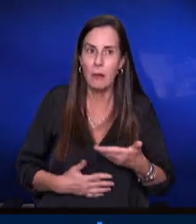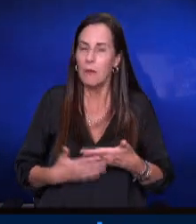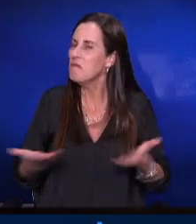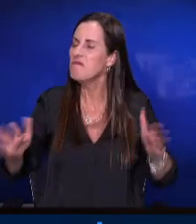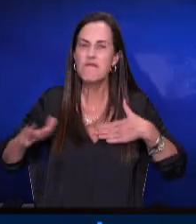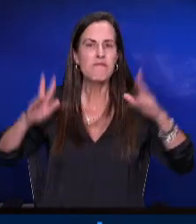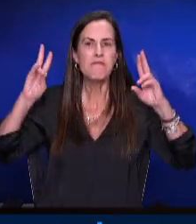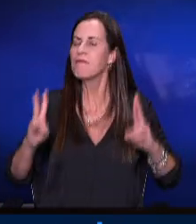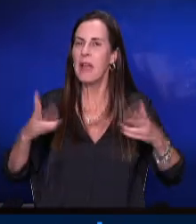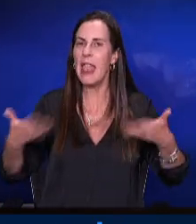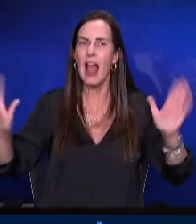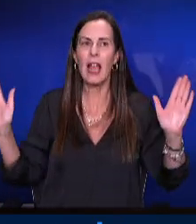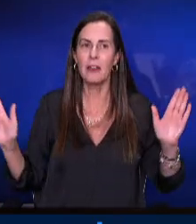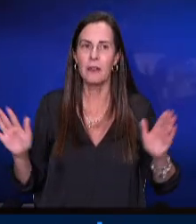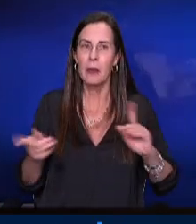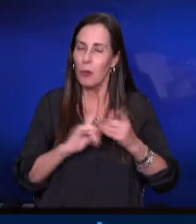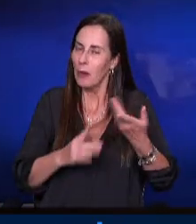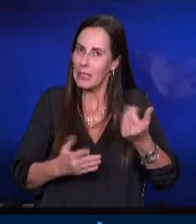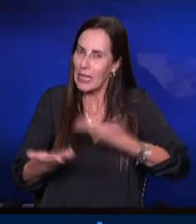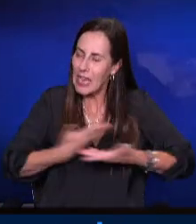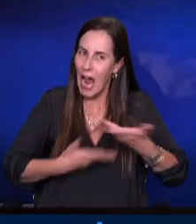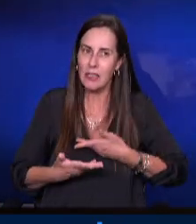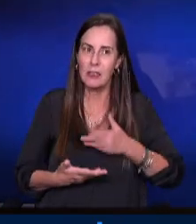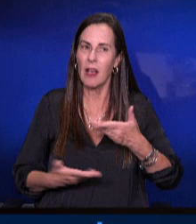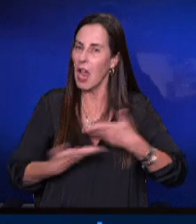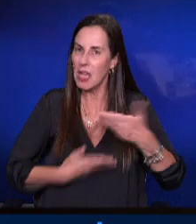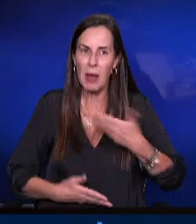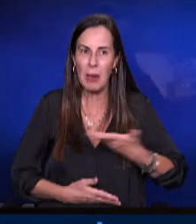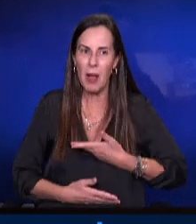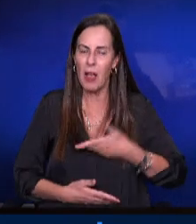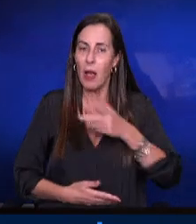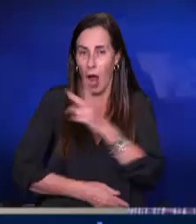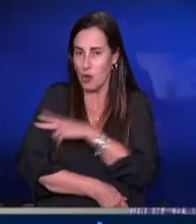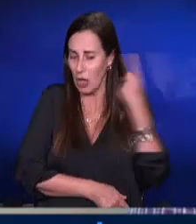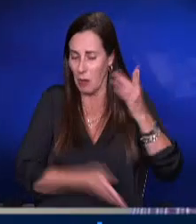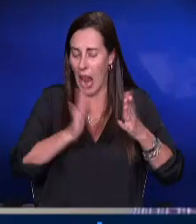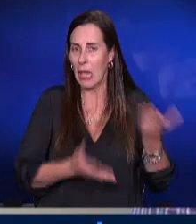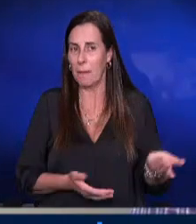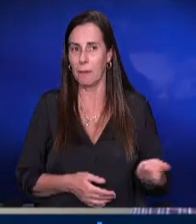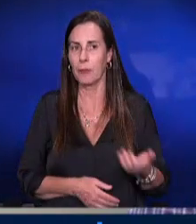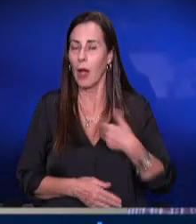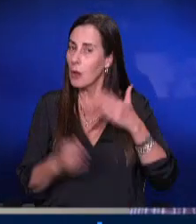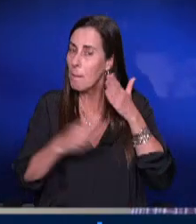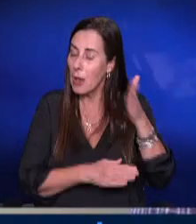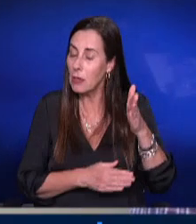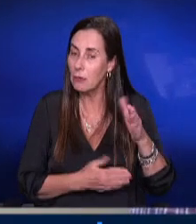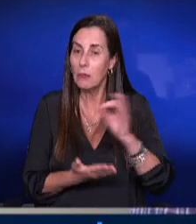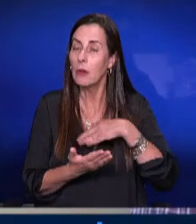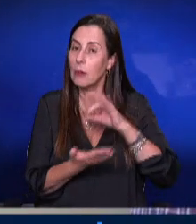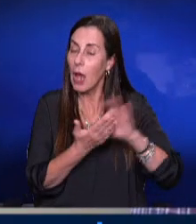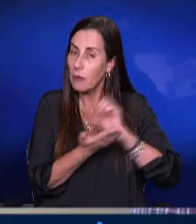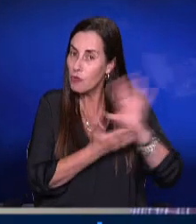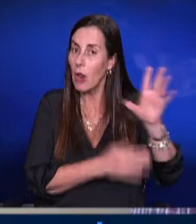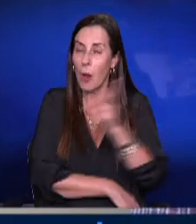לזוז ואין לה ללכת, במקום לקבל קצת יחס, אז היחס שאני מקבל הוא אלימות מצד השוטרים. אנחנו פנינו בכתב